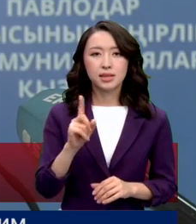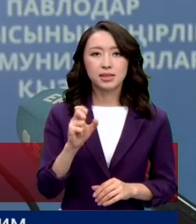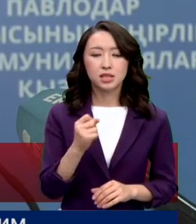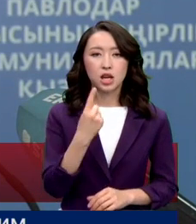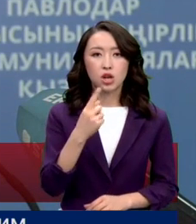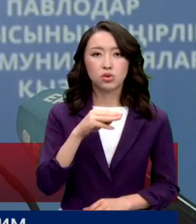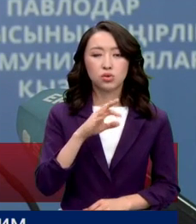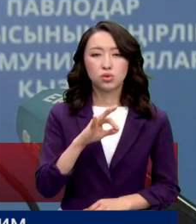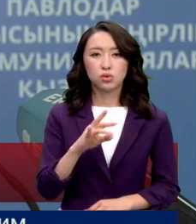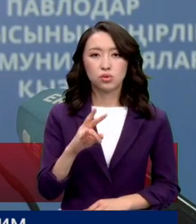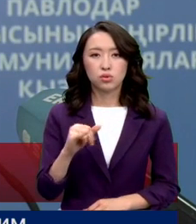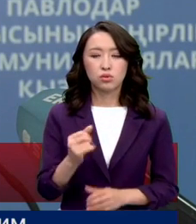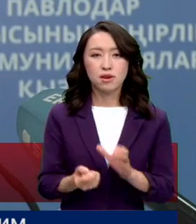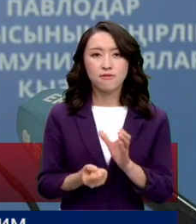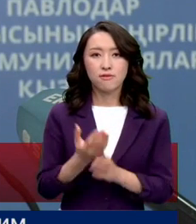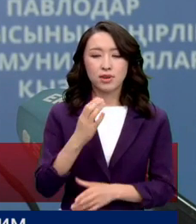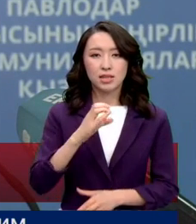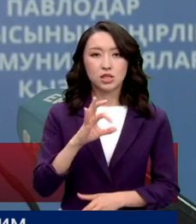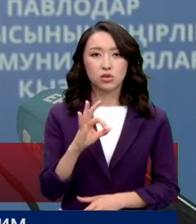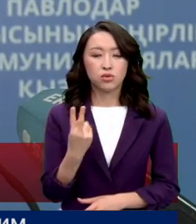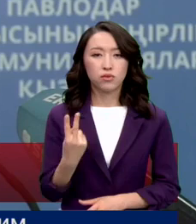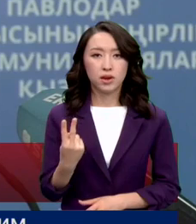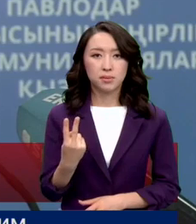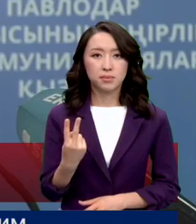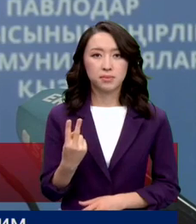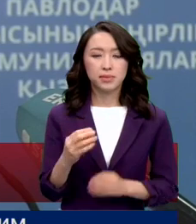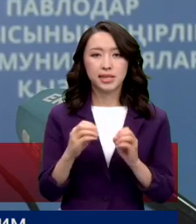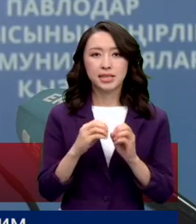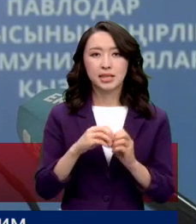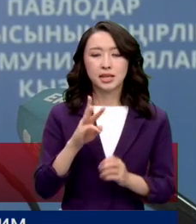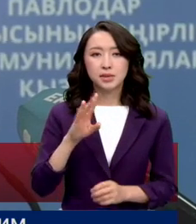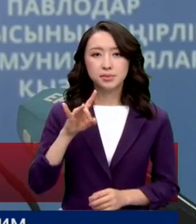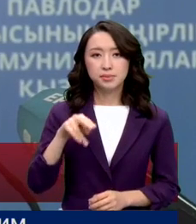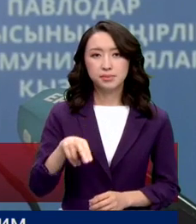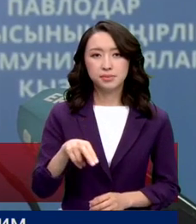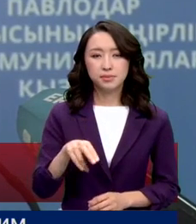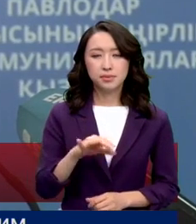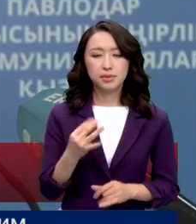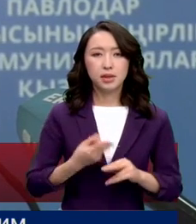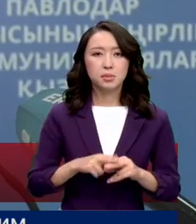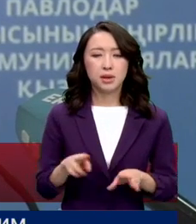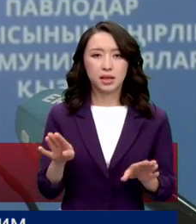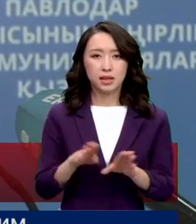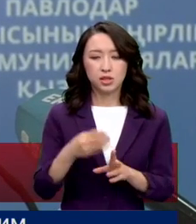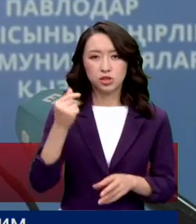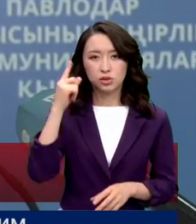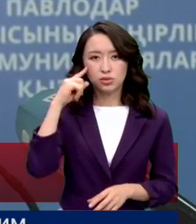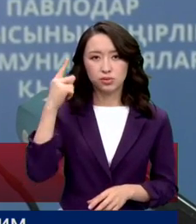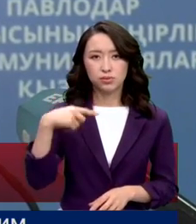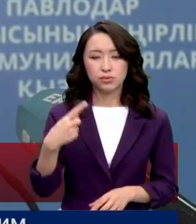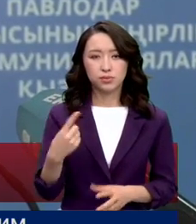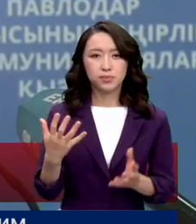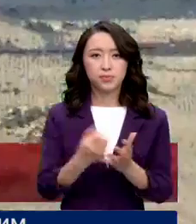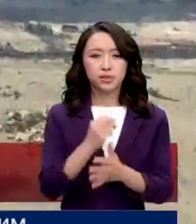одну тонну выбросов СО2 10 МРП. То есть, ну и поэтому такая вот колоссальная сумма вышла у